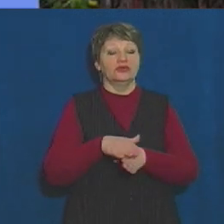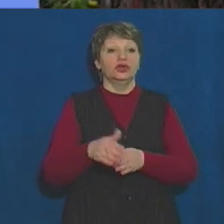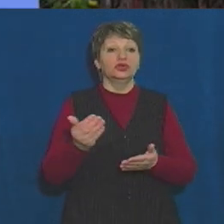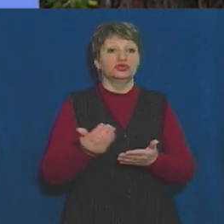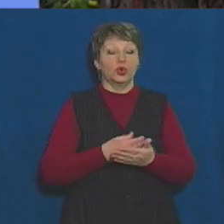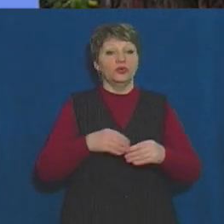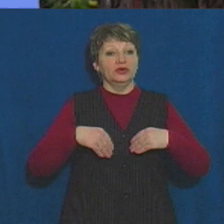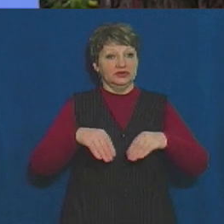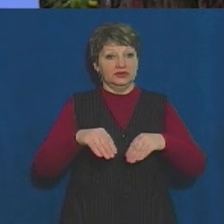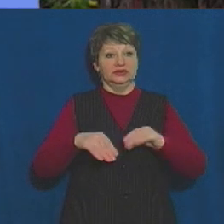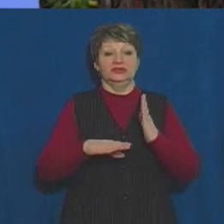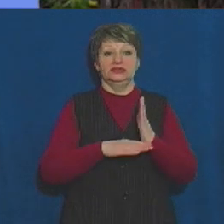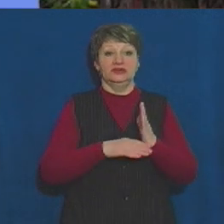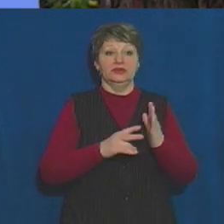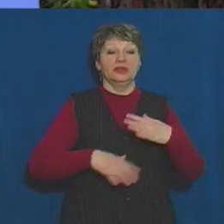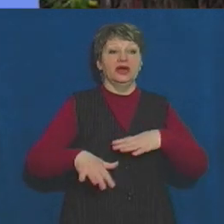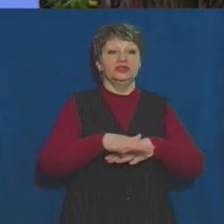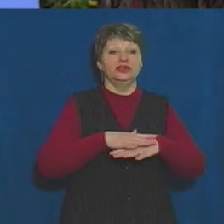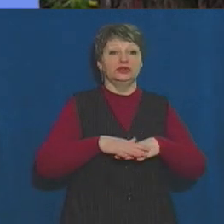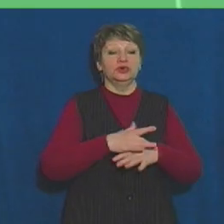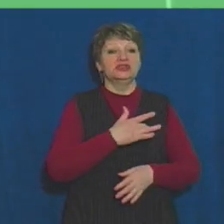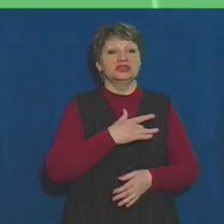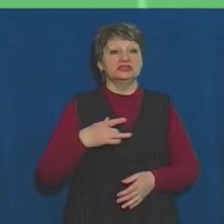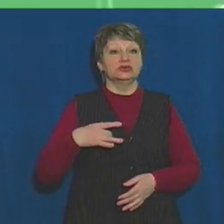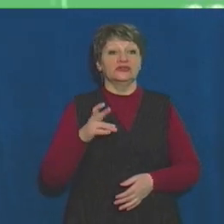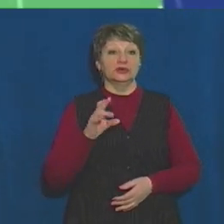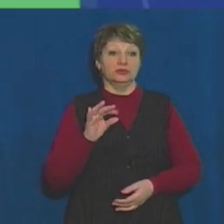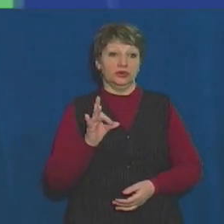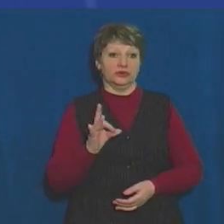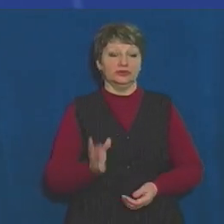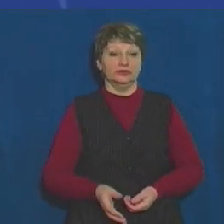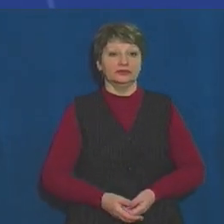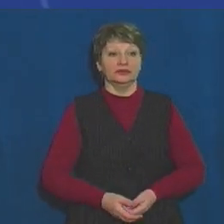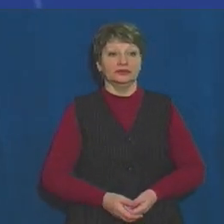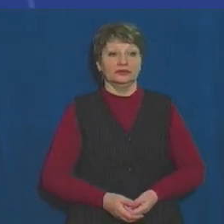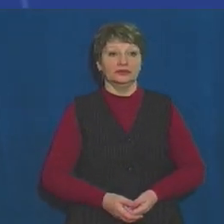зелених насаджень на території соснового бору в тому числі.